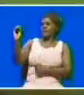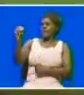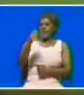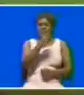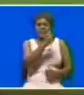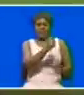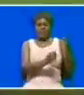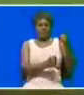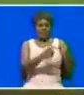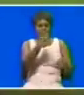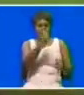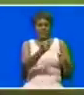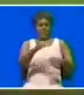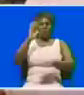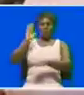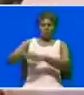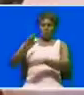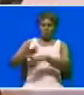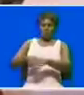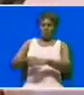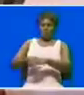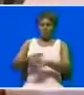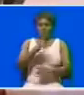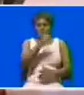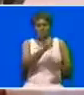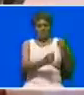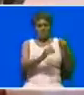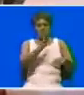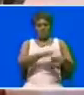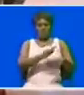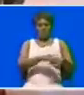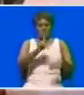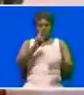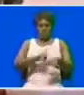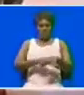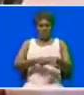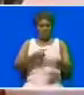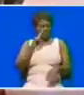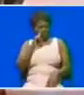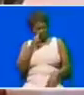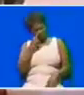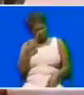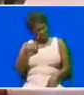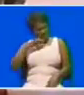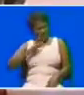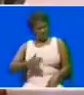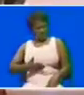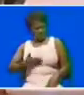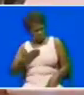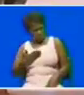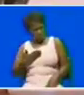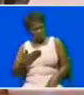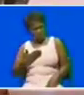Maziwa ni dhahabu nyeupe, anasema. Hiyo dairy ni mzuri. Hata nikiwa bored, nikiwa nimekasirishwa na mtu kama Karo